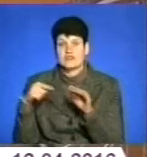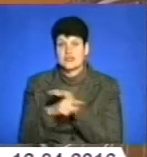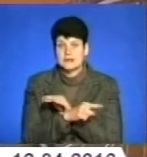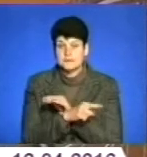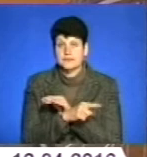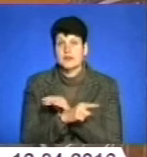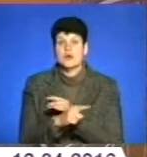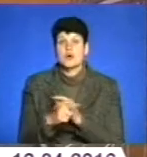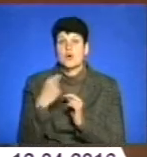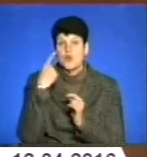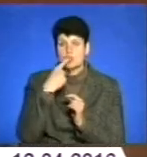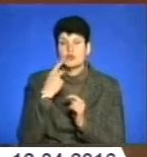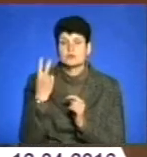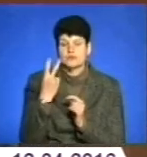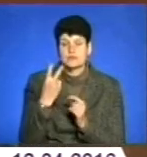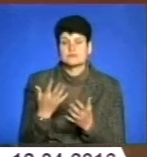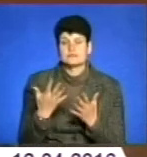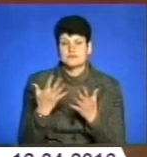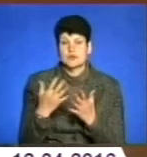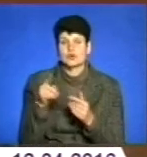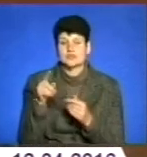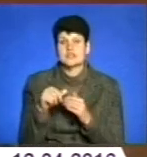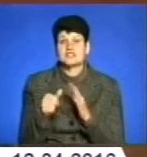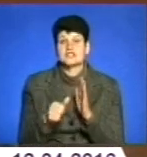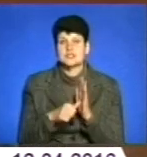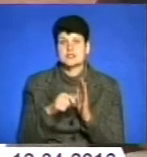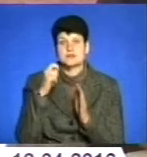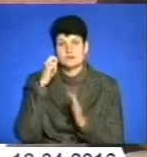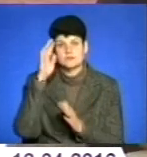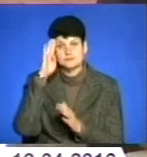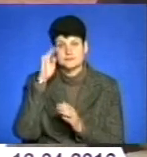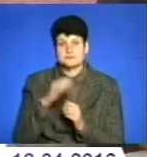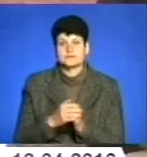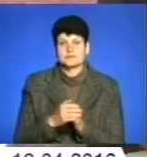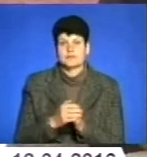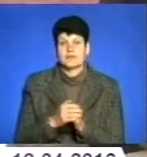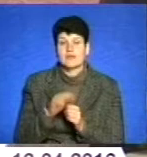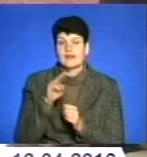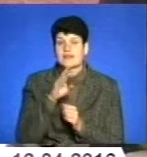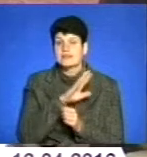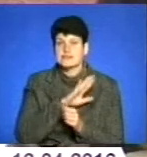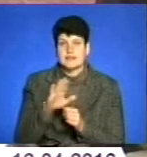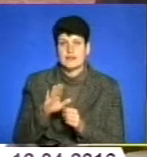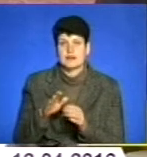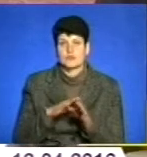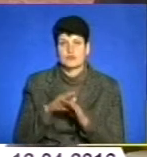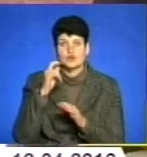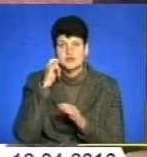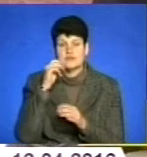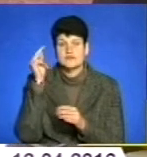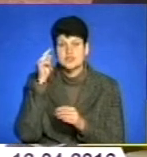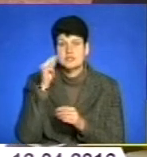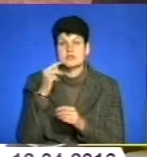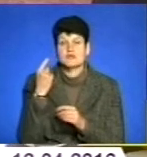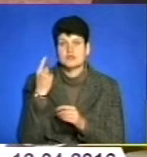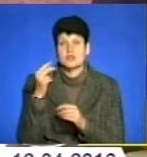Особи обох зловмисників встановлені. Один з них – 16-літній юнак. Неповнолітній житель міста Тернополя, який навчається одній